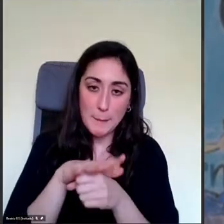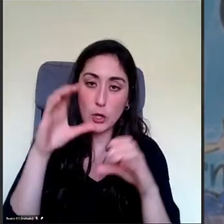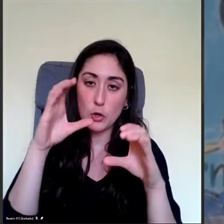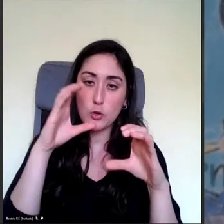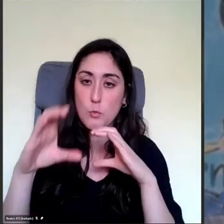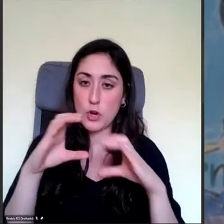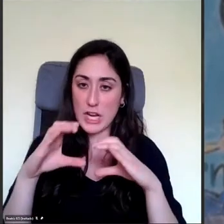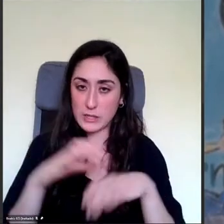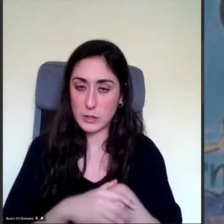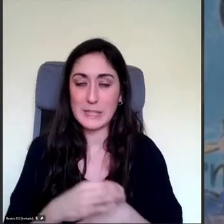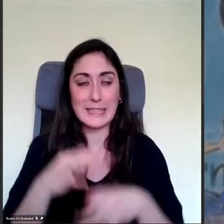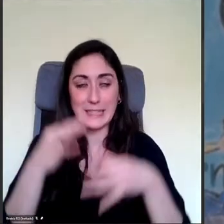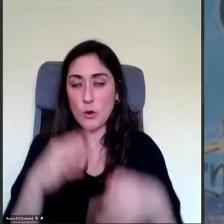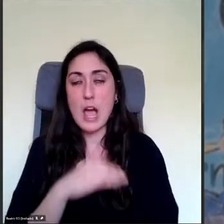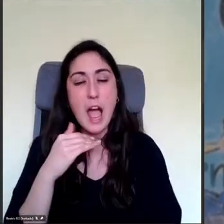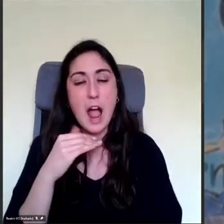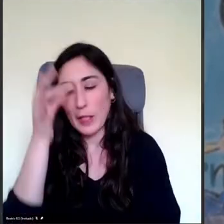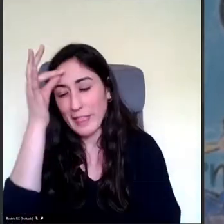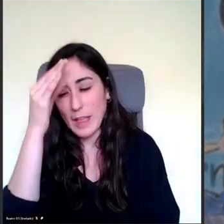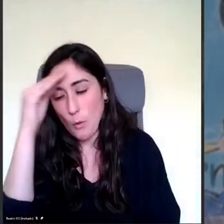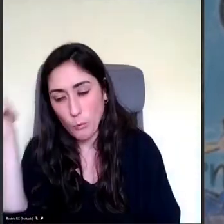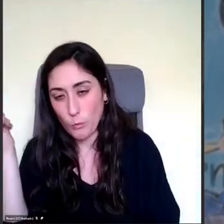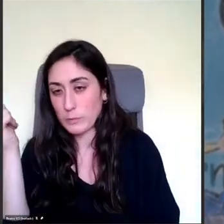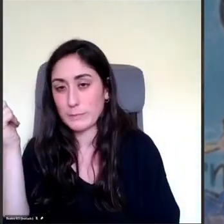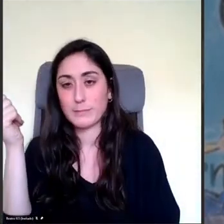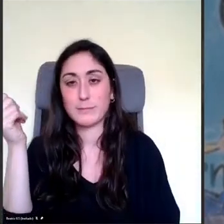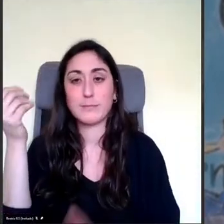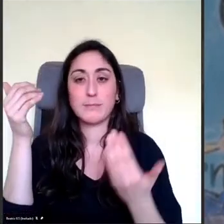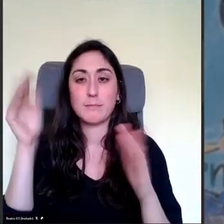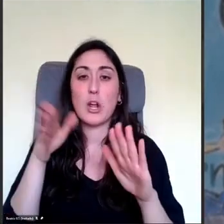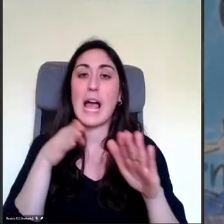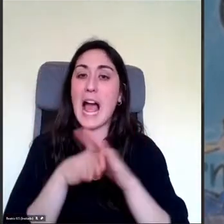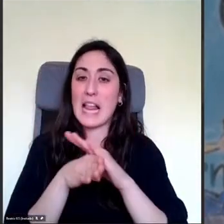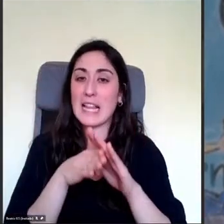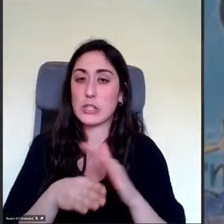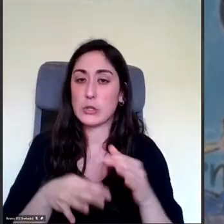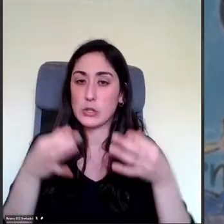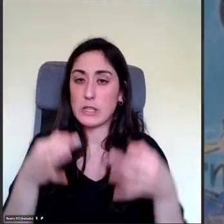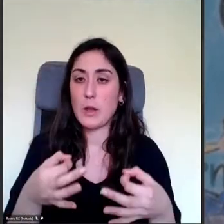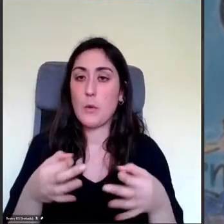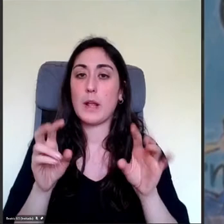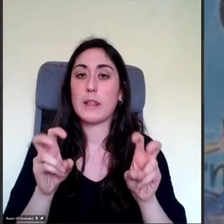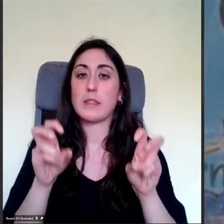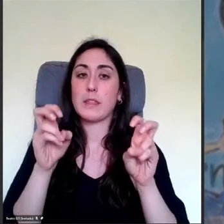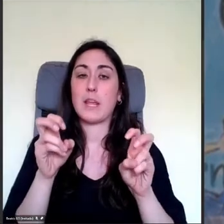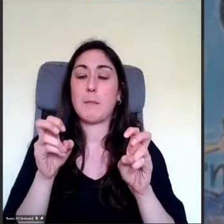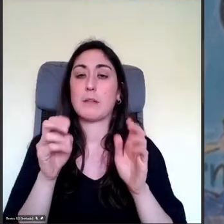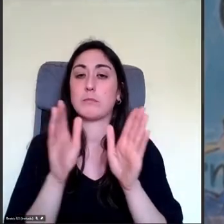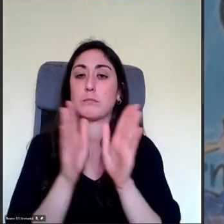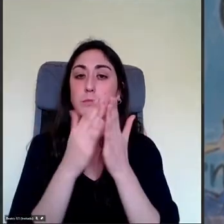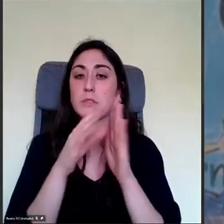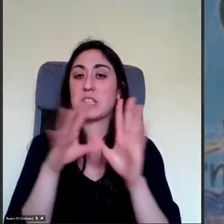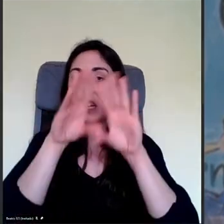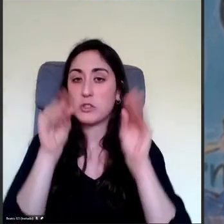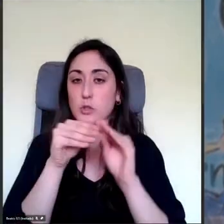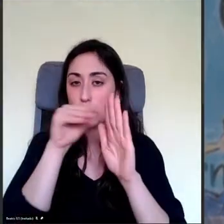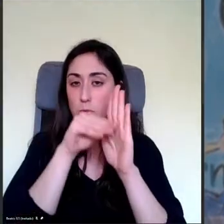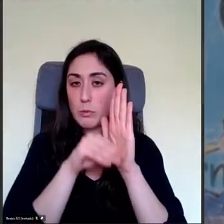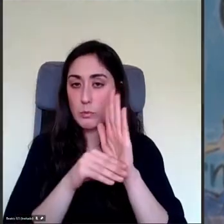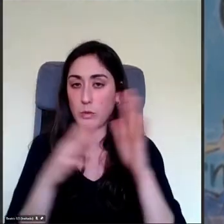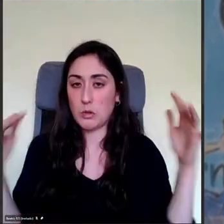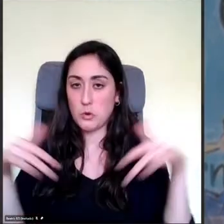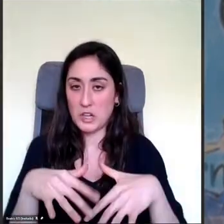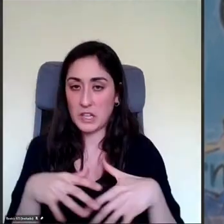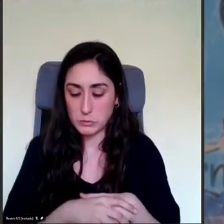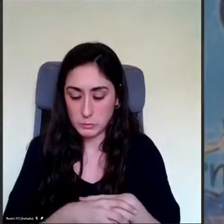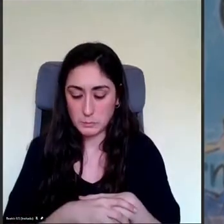Segurament m'he deixat algun detall, però en tant que tindreu accés a les actes del Congrés, que és el que ens queda, ara què? Ara